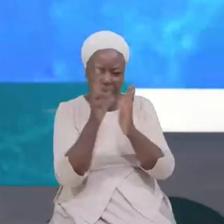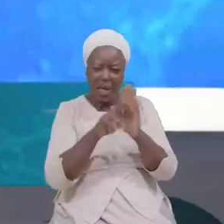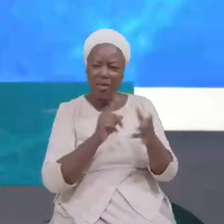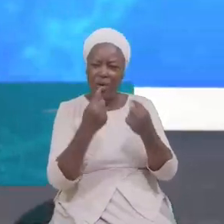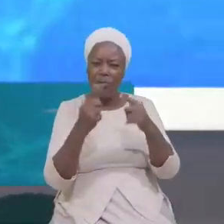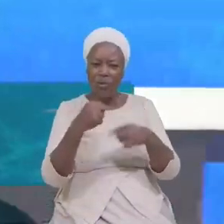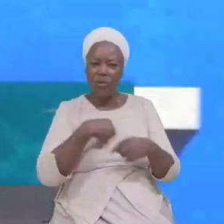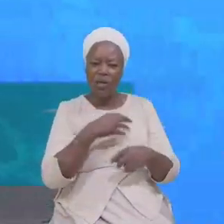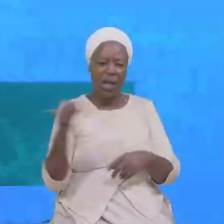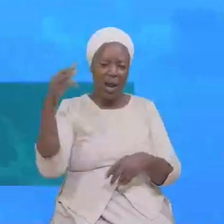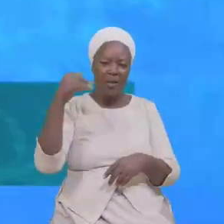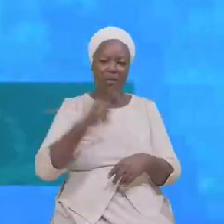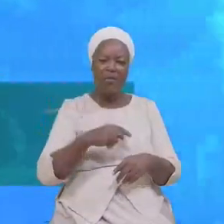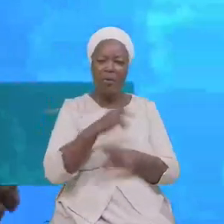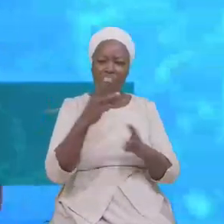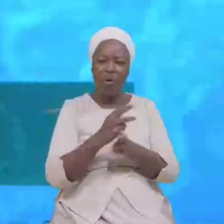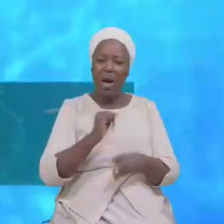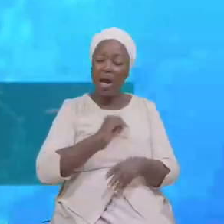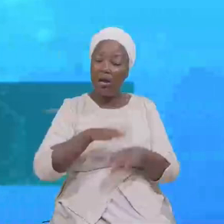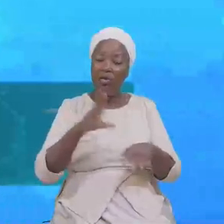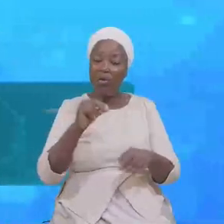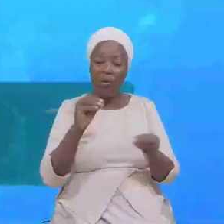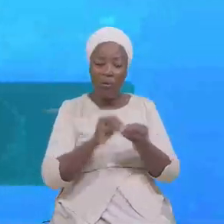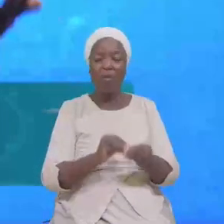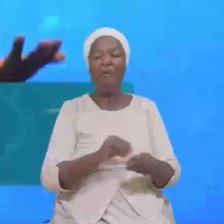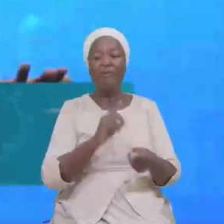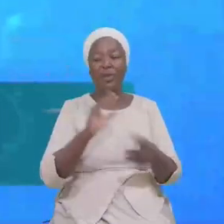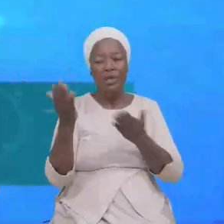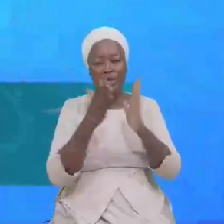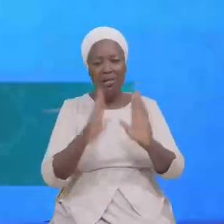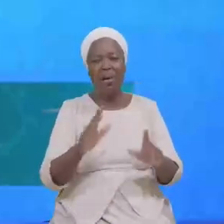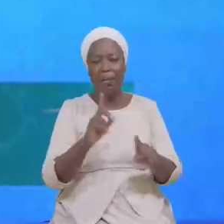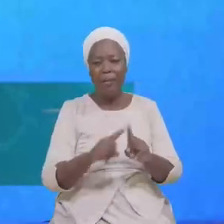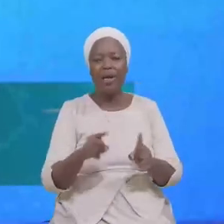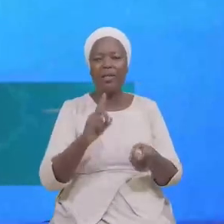moi, lumière du monde, je ne vous appelle plus serviteurs, vous êtes mes amis.